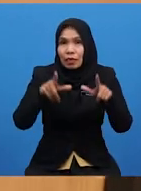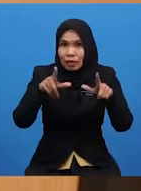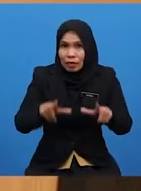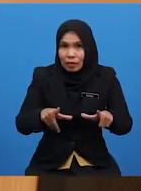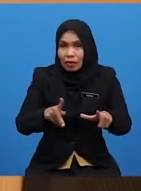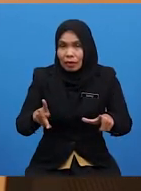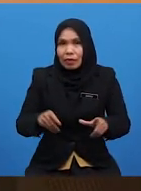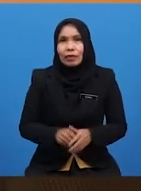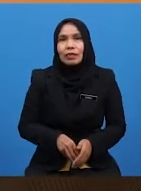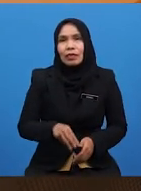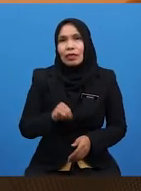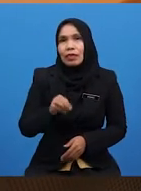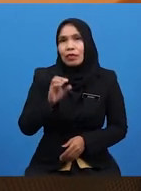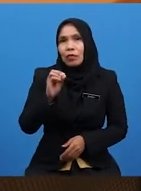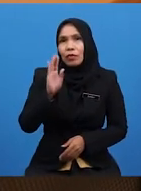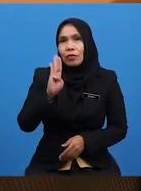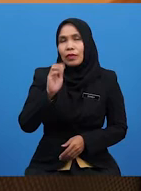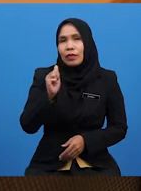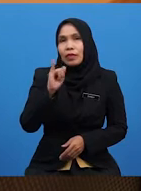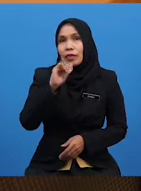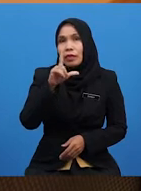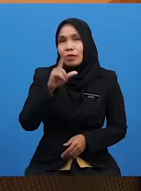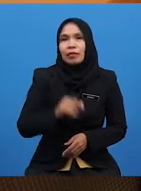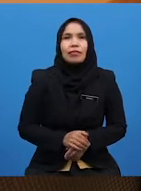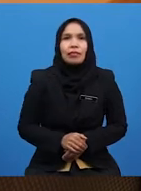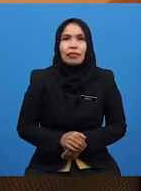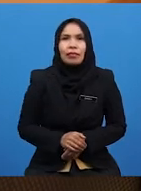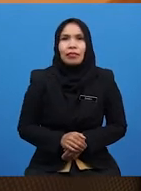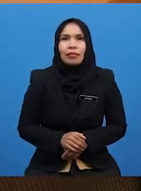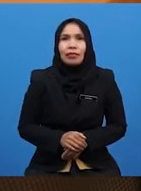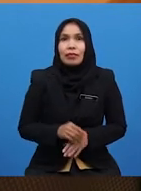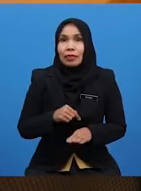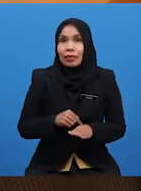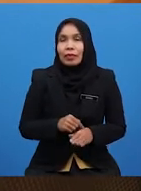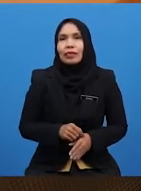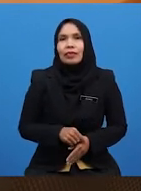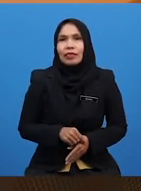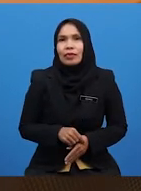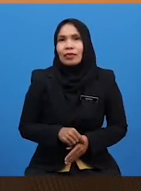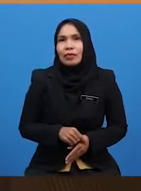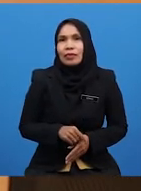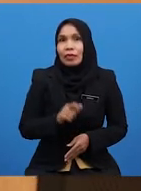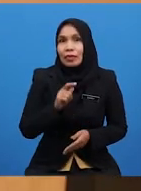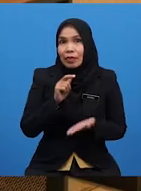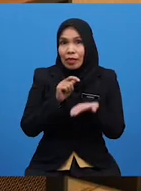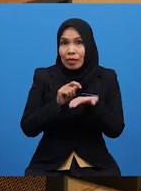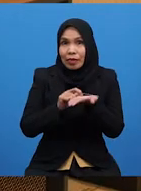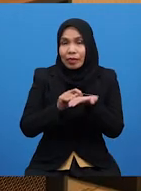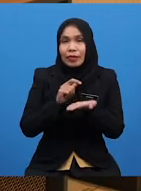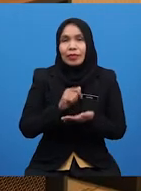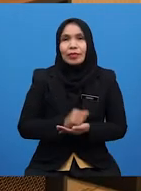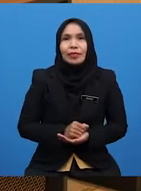bahagian Tengah sebagai titik tumpuan untuk menjalankan kerja-kerja di dapur